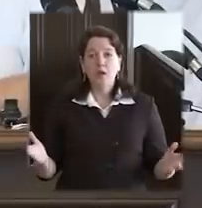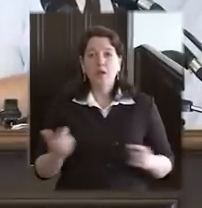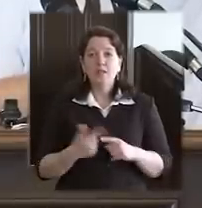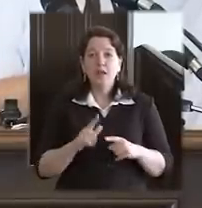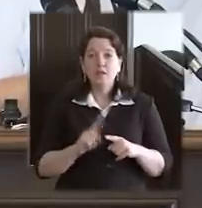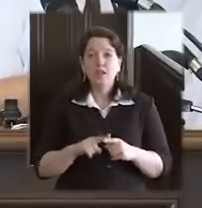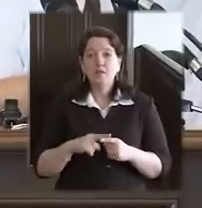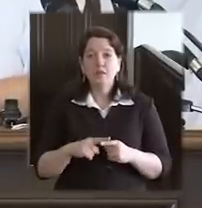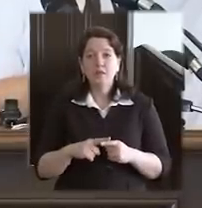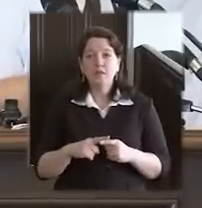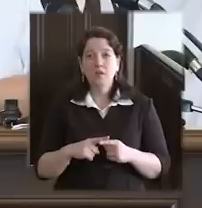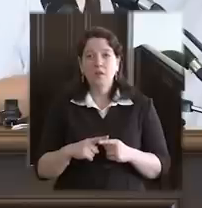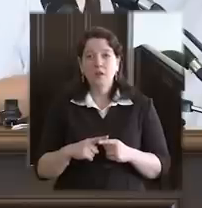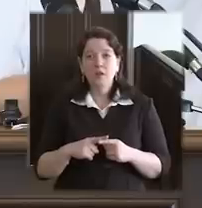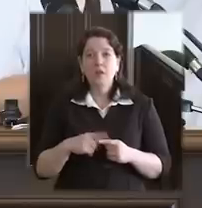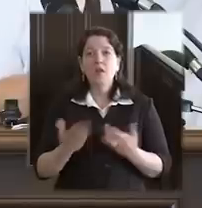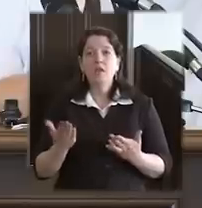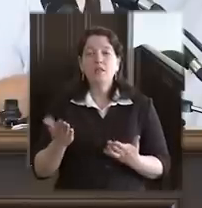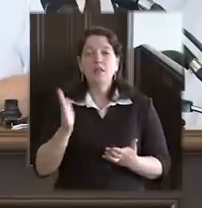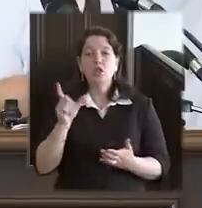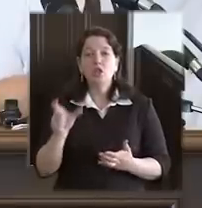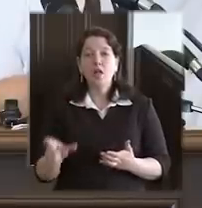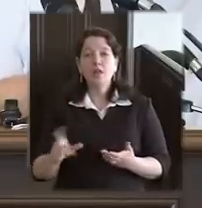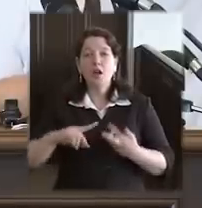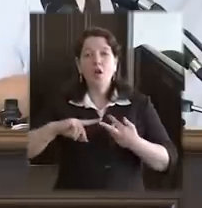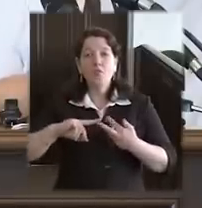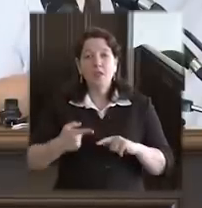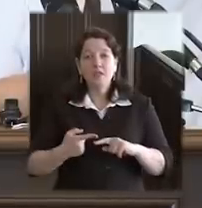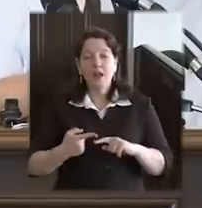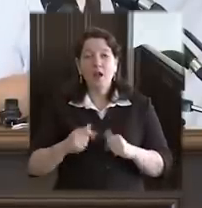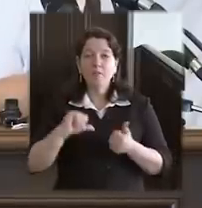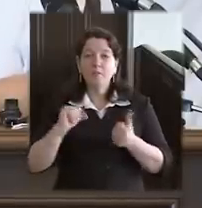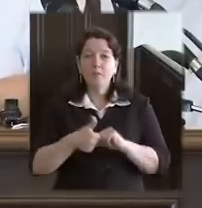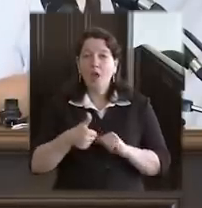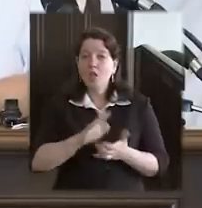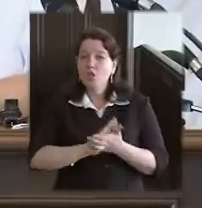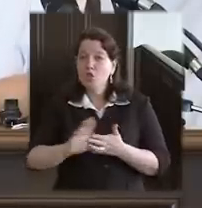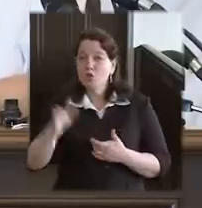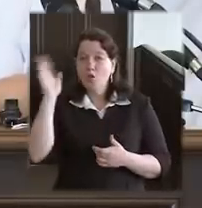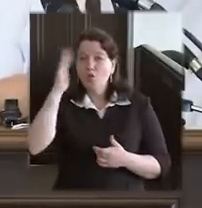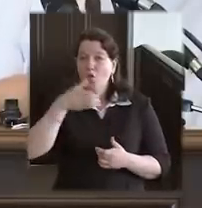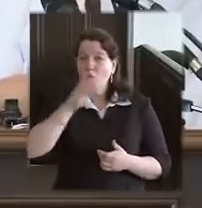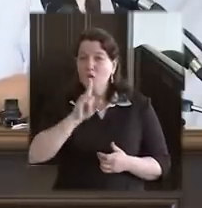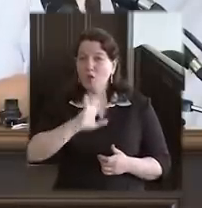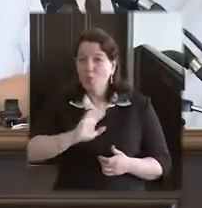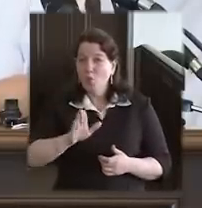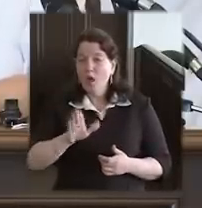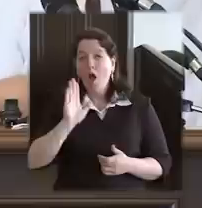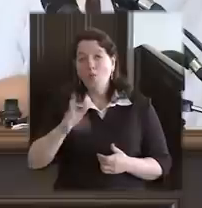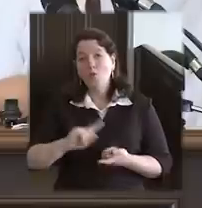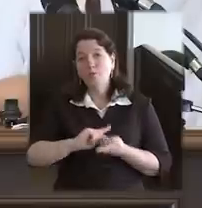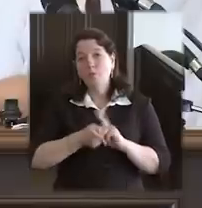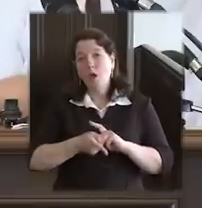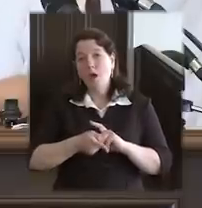Вдруг я вместо чистой воды буду пить какую-нибудь грязь. Кто меня накажет? Да никто не наказывает меня